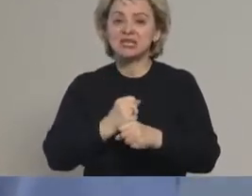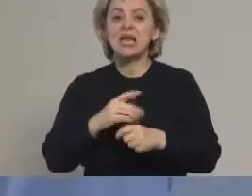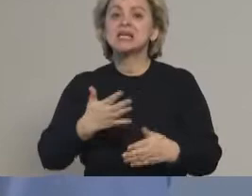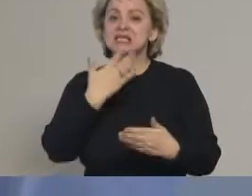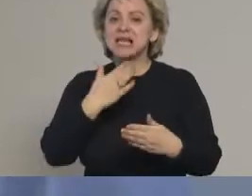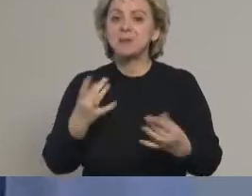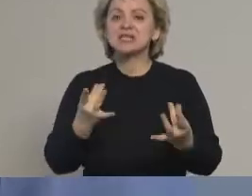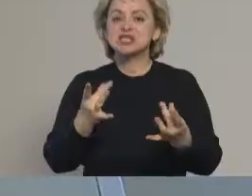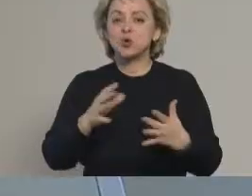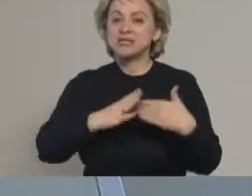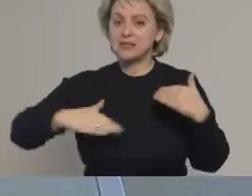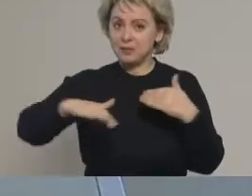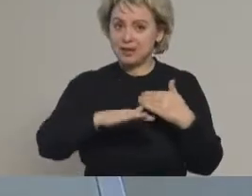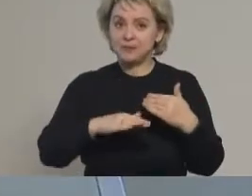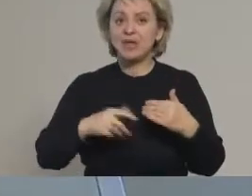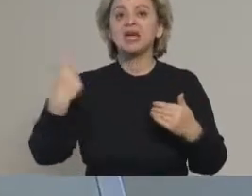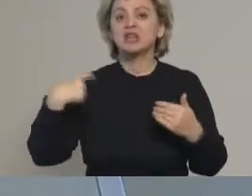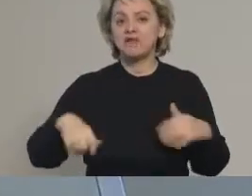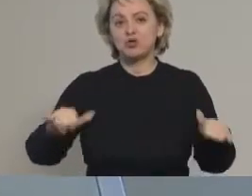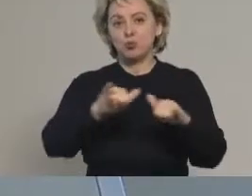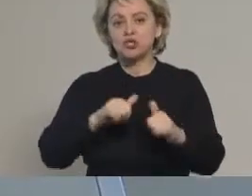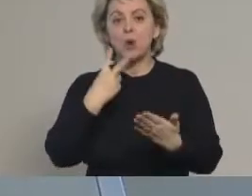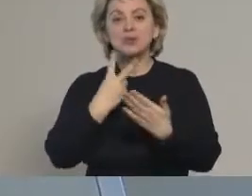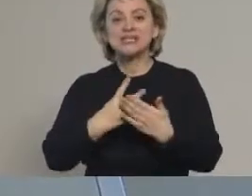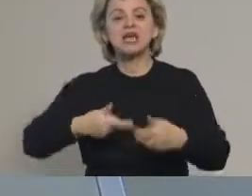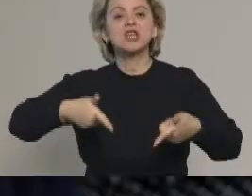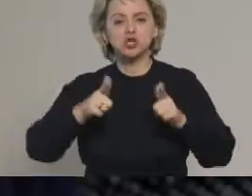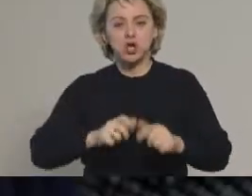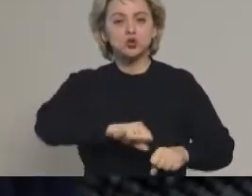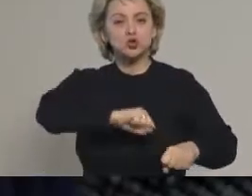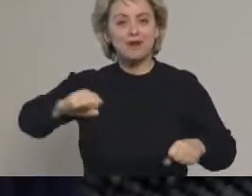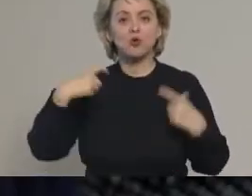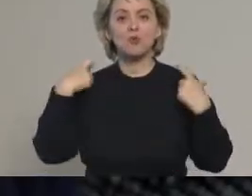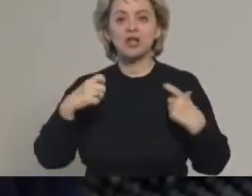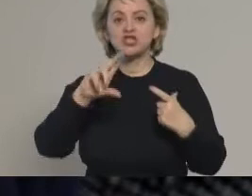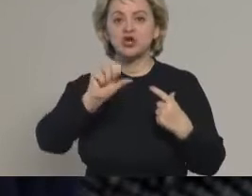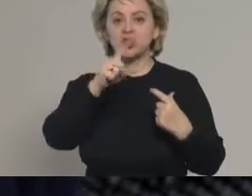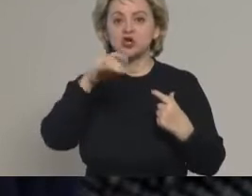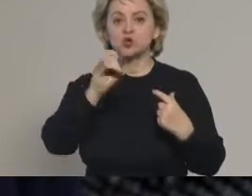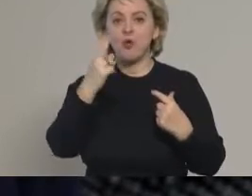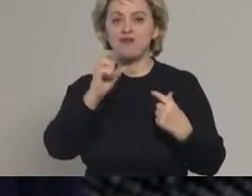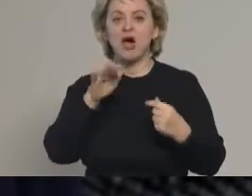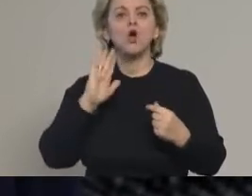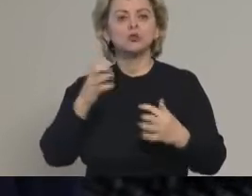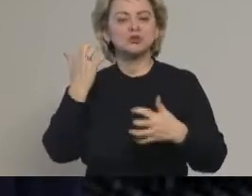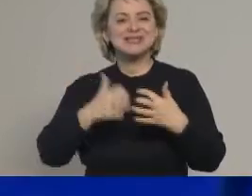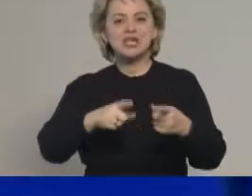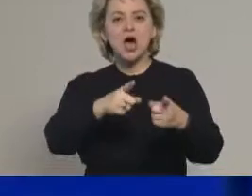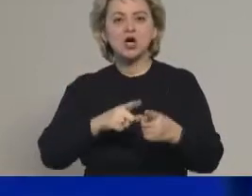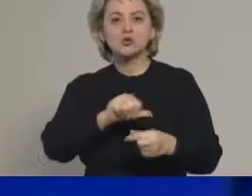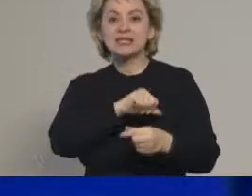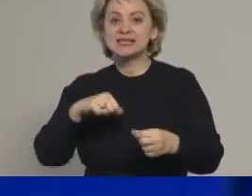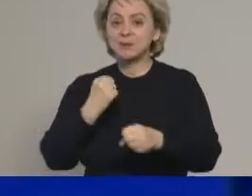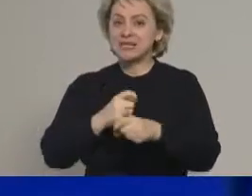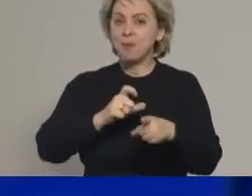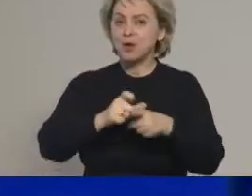запах сырой земли. Новочеркасский музей представит настоящую шашку полковника Чернецова. Будут среди оружия